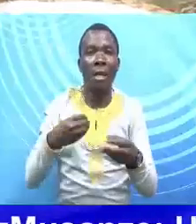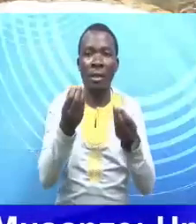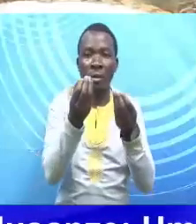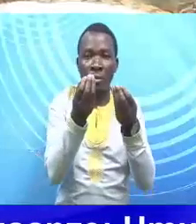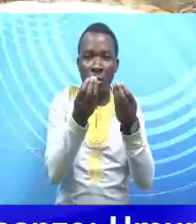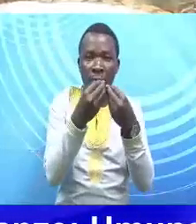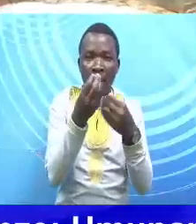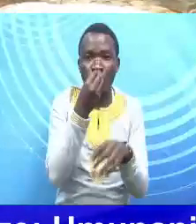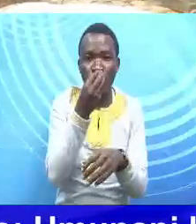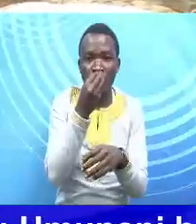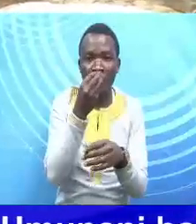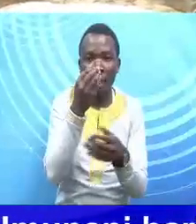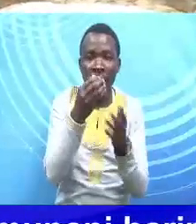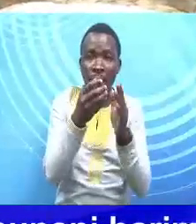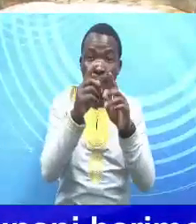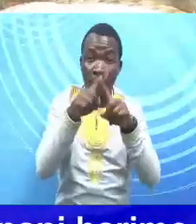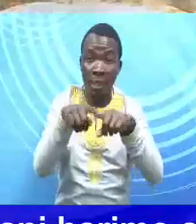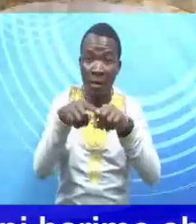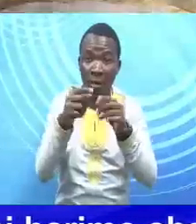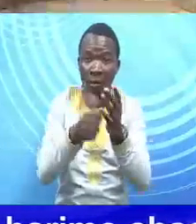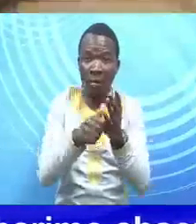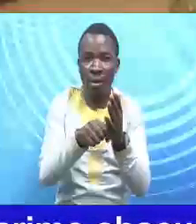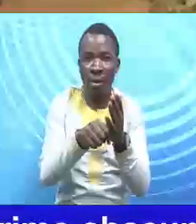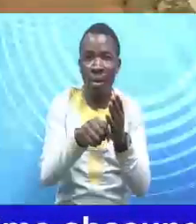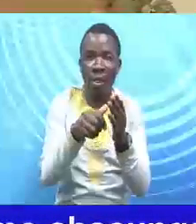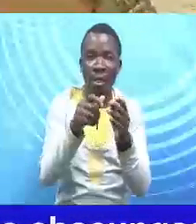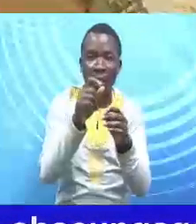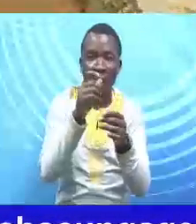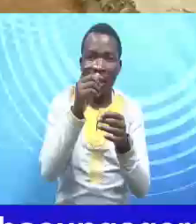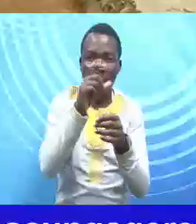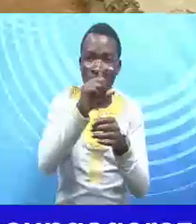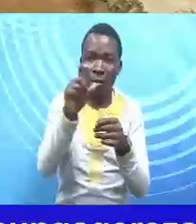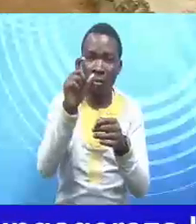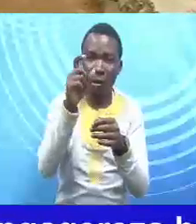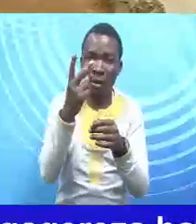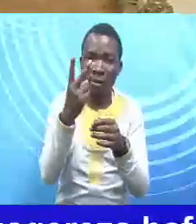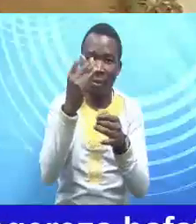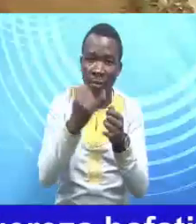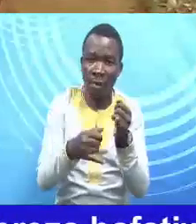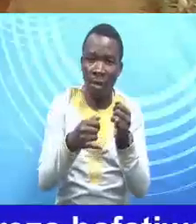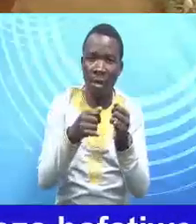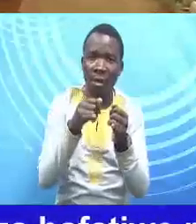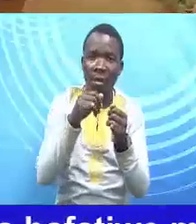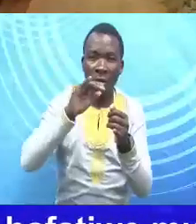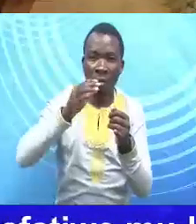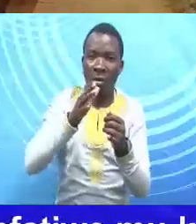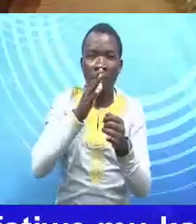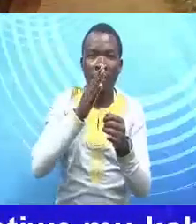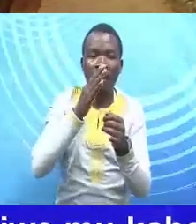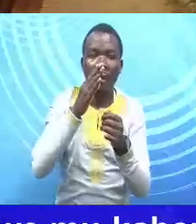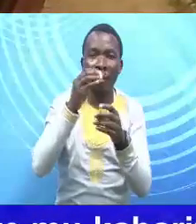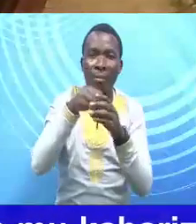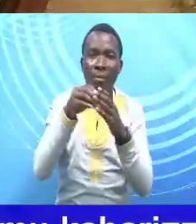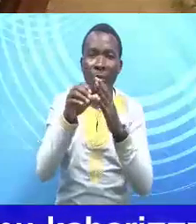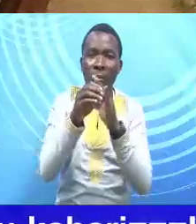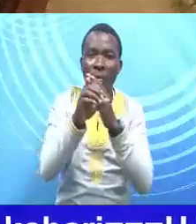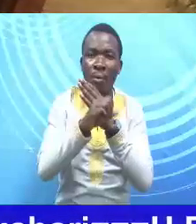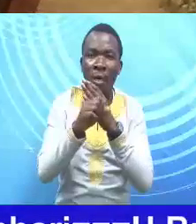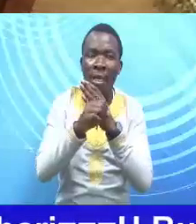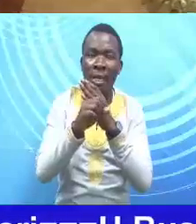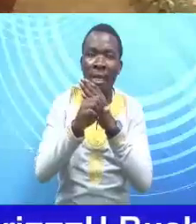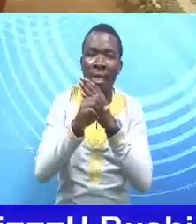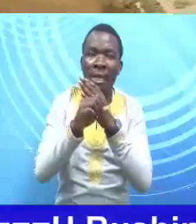nyine tureture. Ngibyumweru bibiri birashize musabye Yezu Sylvia utuye mu murenge wa Nyarugunga mu karere ka Kicukiro